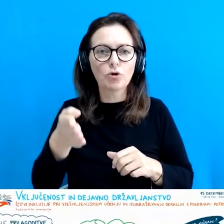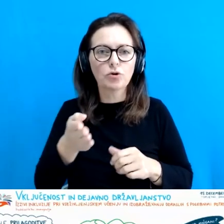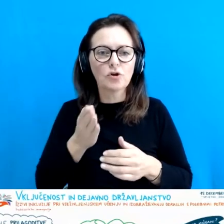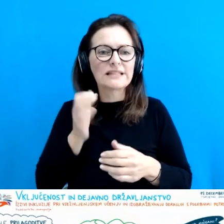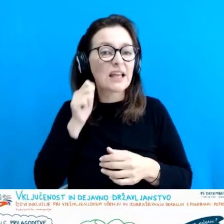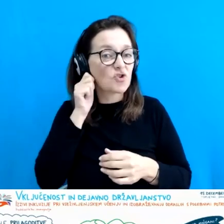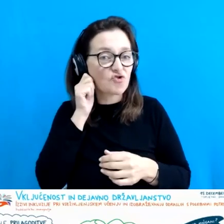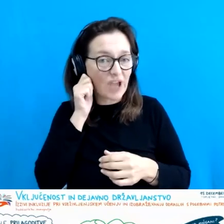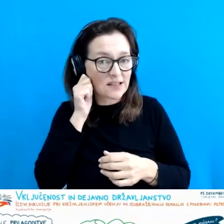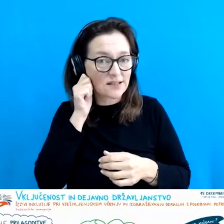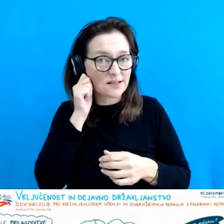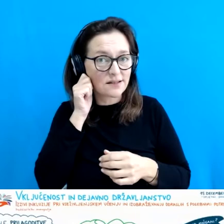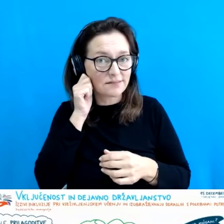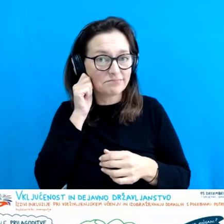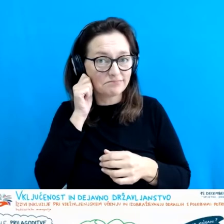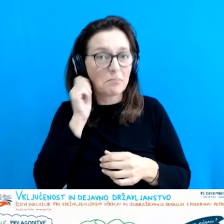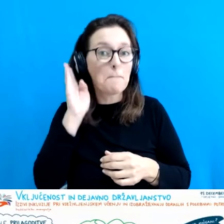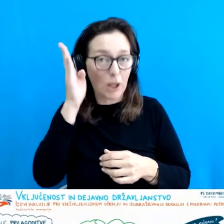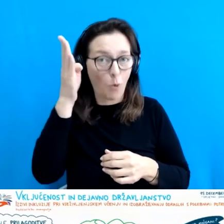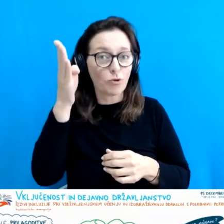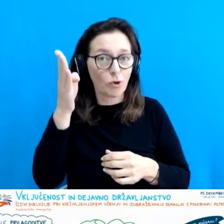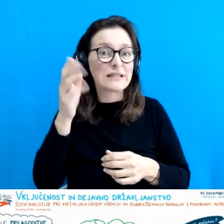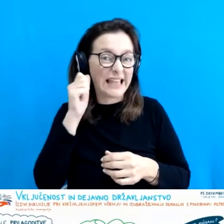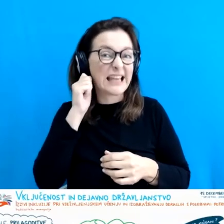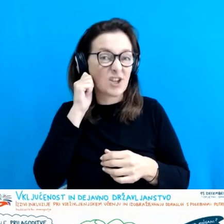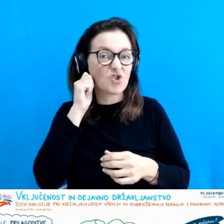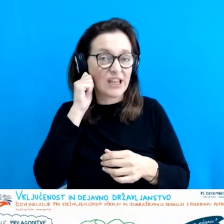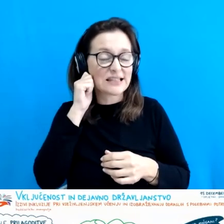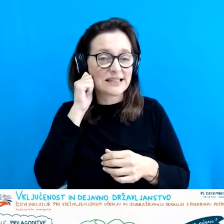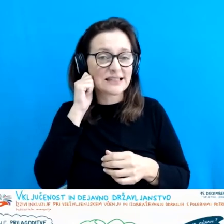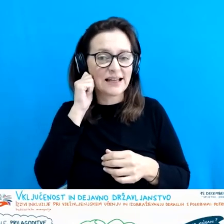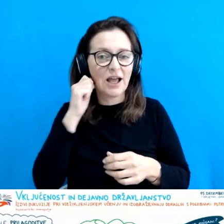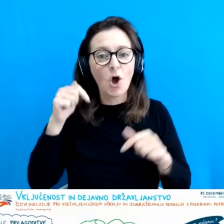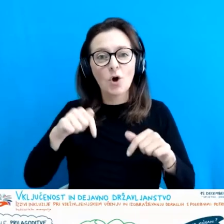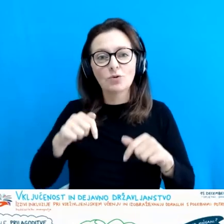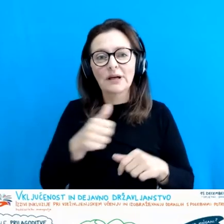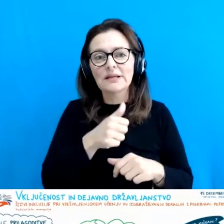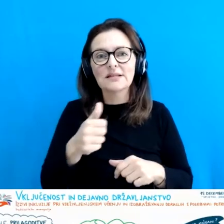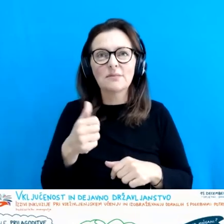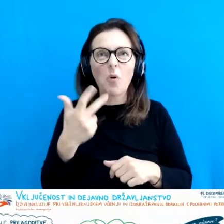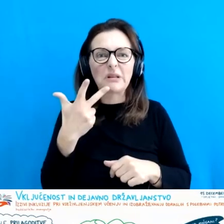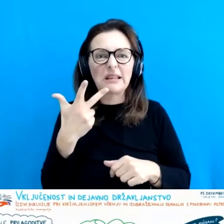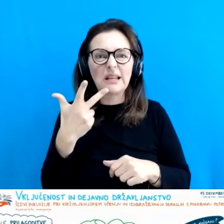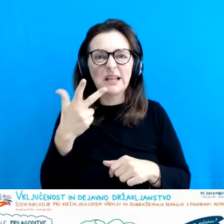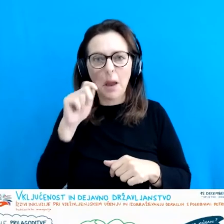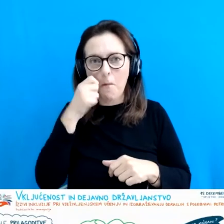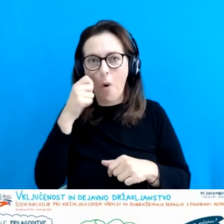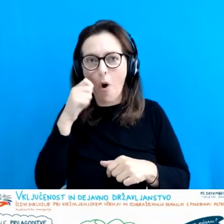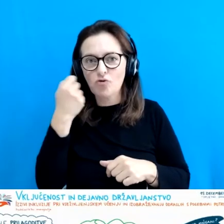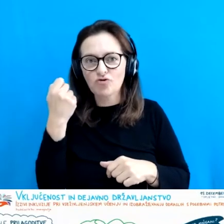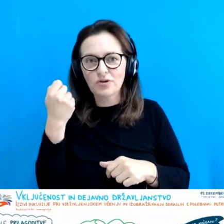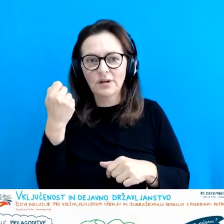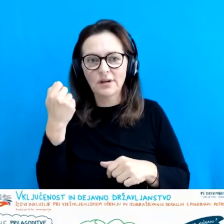žensk, ker sva tukaj le dva oziroma trije moški, da je